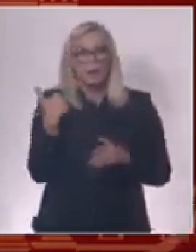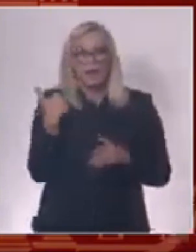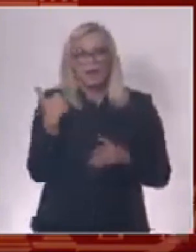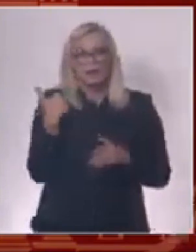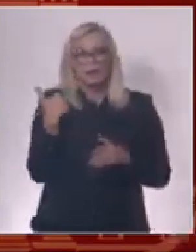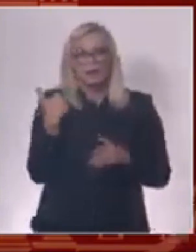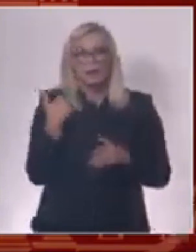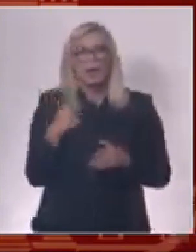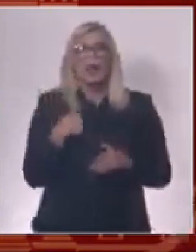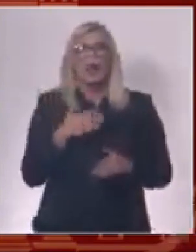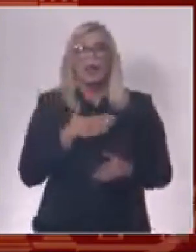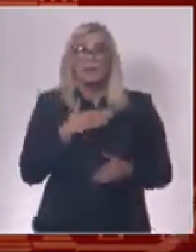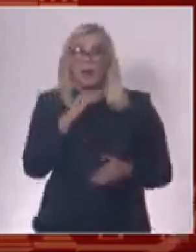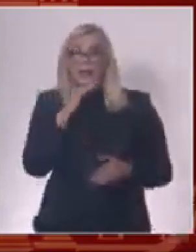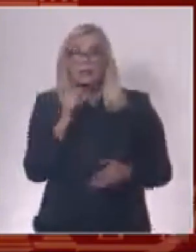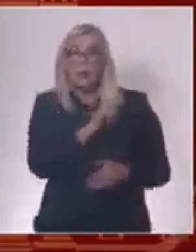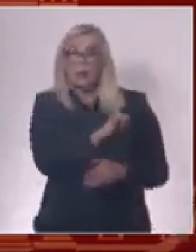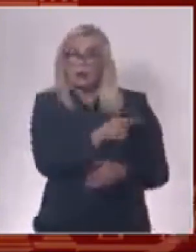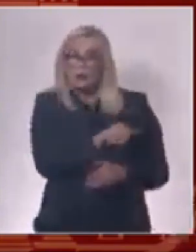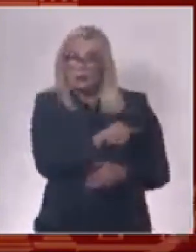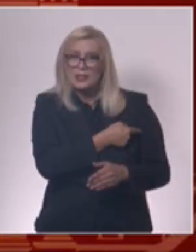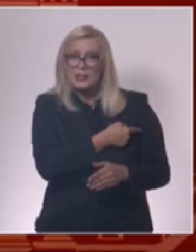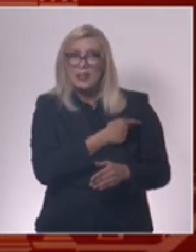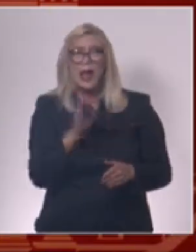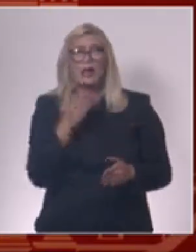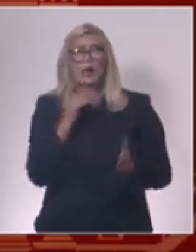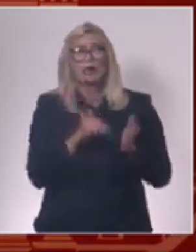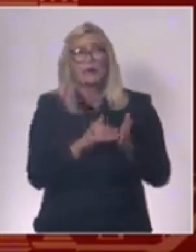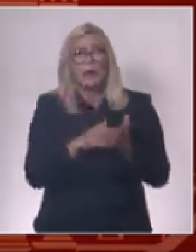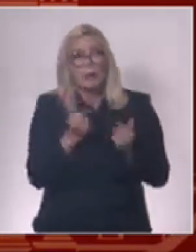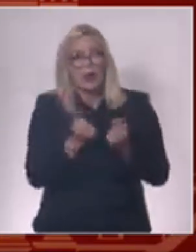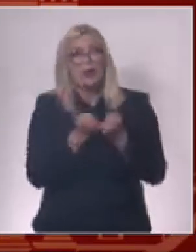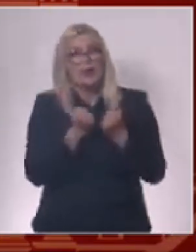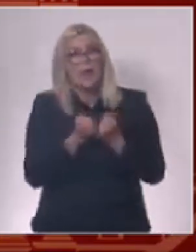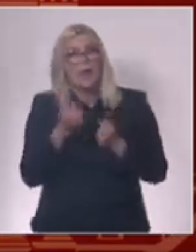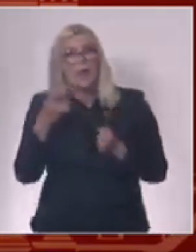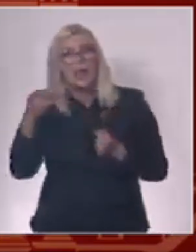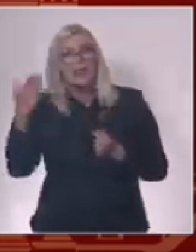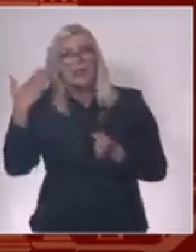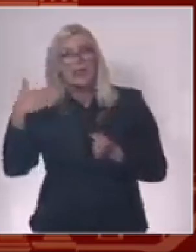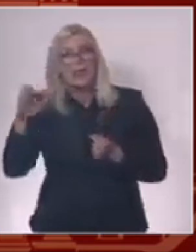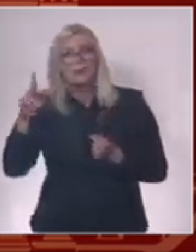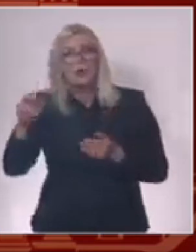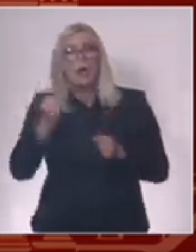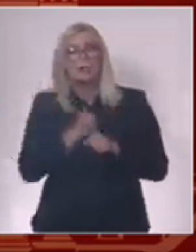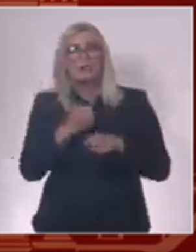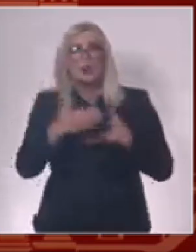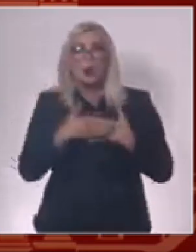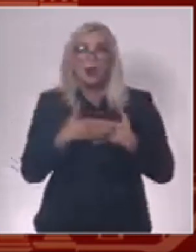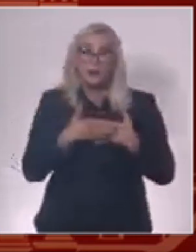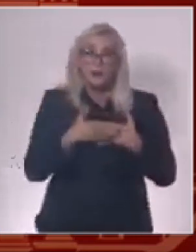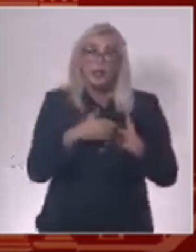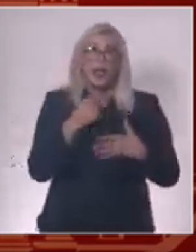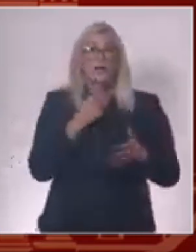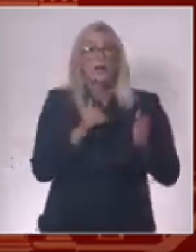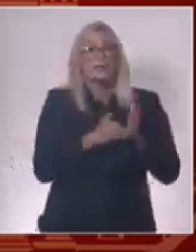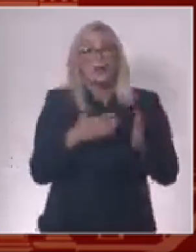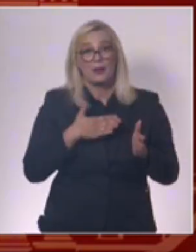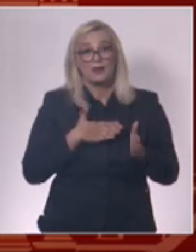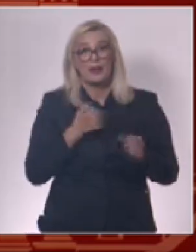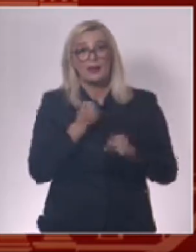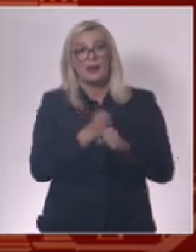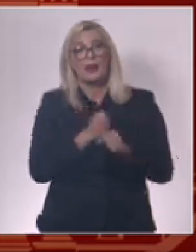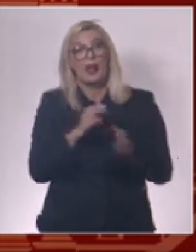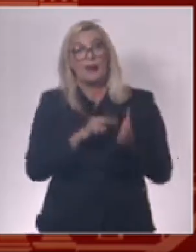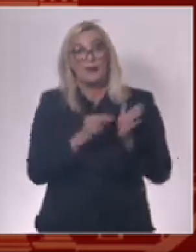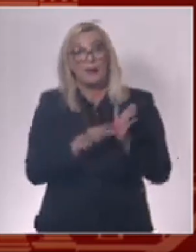Имаме доволно капацитет, ако треба ќе ангажираме на дворешни соработници, но треба да си направиме реформа, ако сакаме да одиме како држава